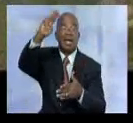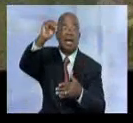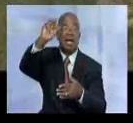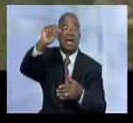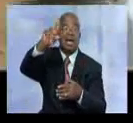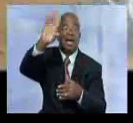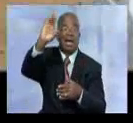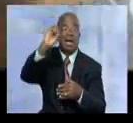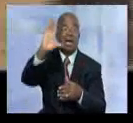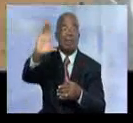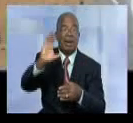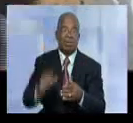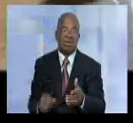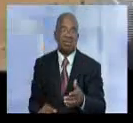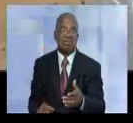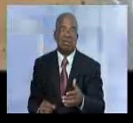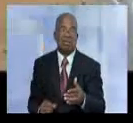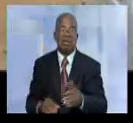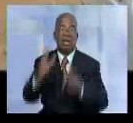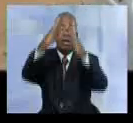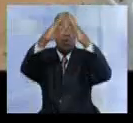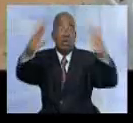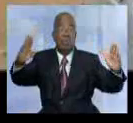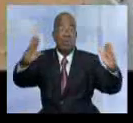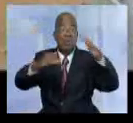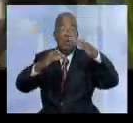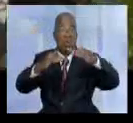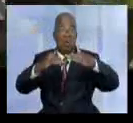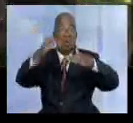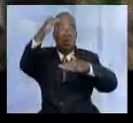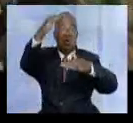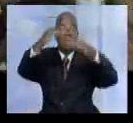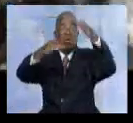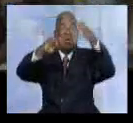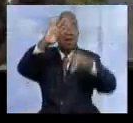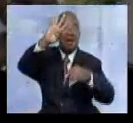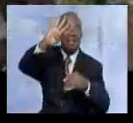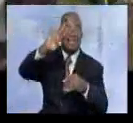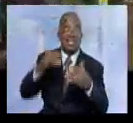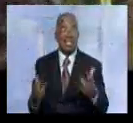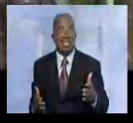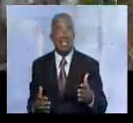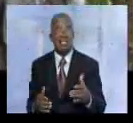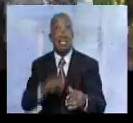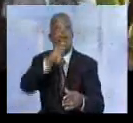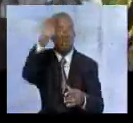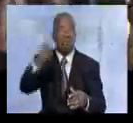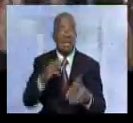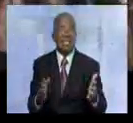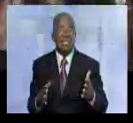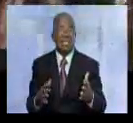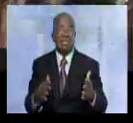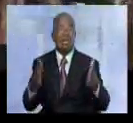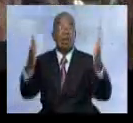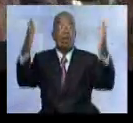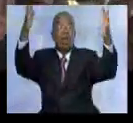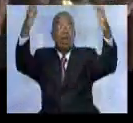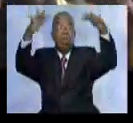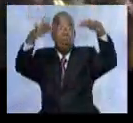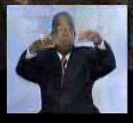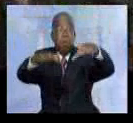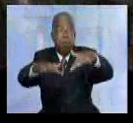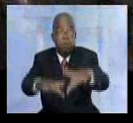Sur les ruines du bâtiment de 4 étages effondré la veille, mardi, en début d'après-midi, des badauds tentent encore de retirer